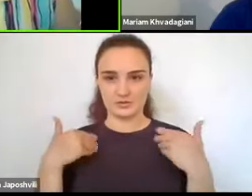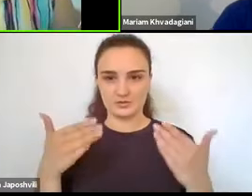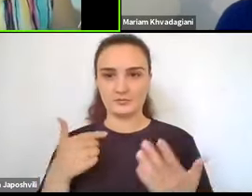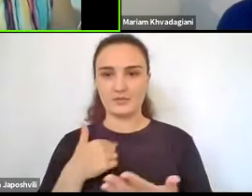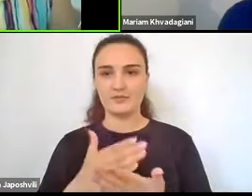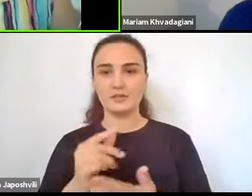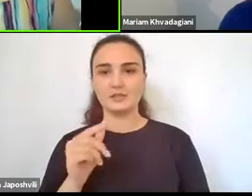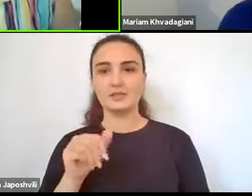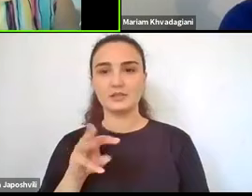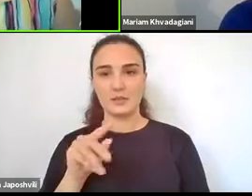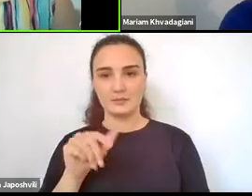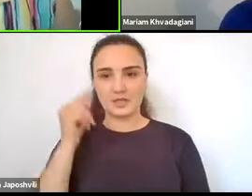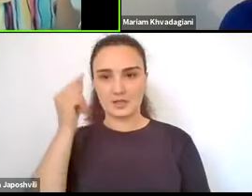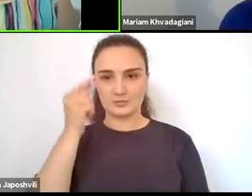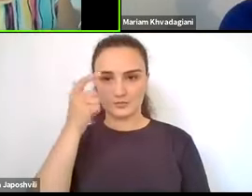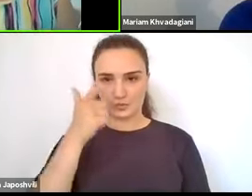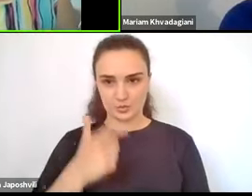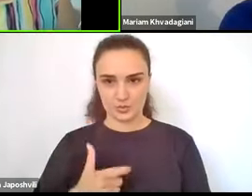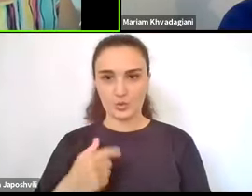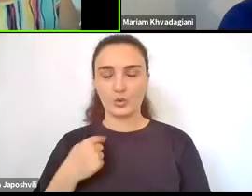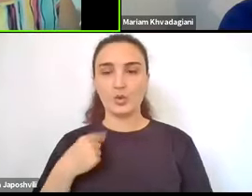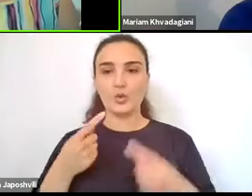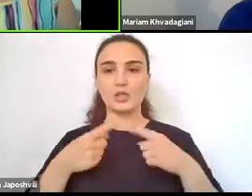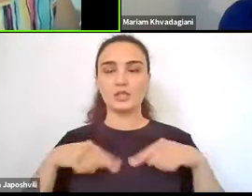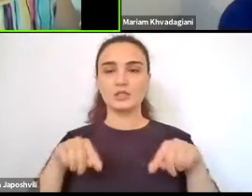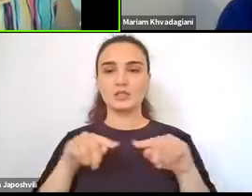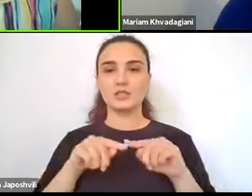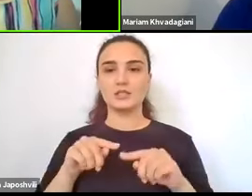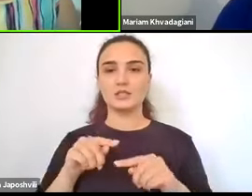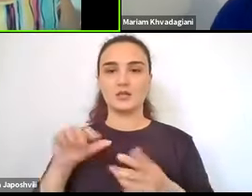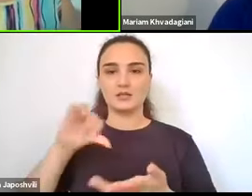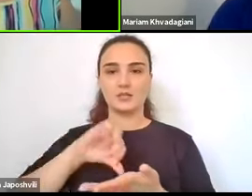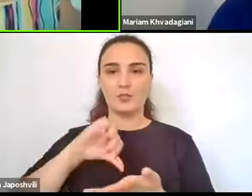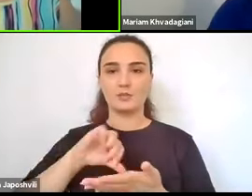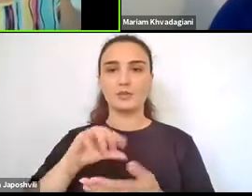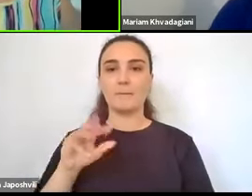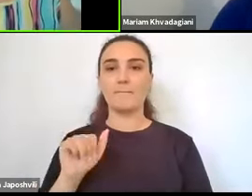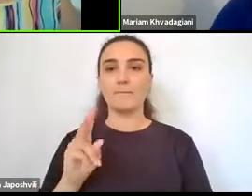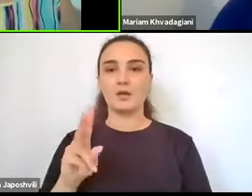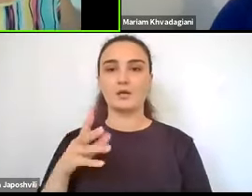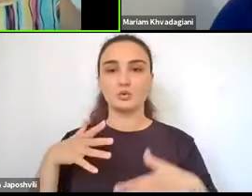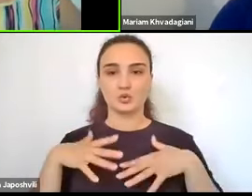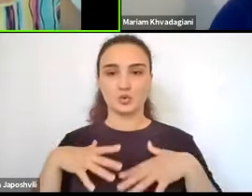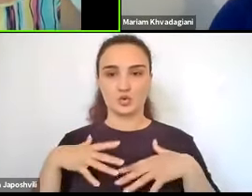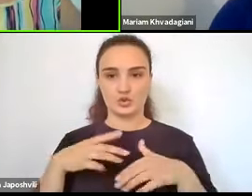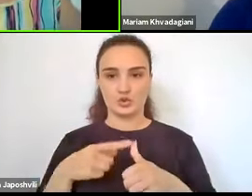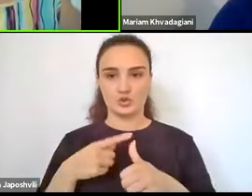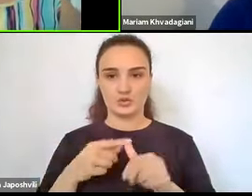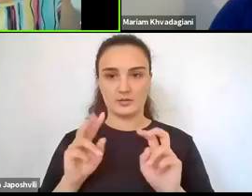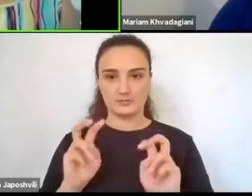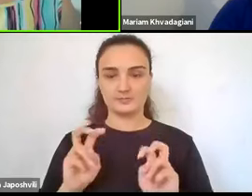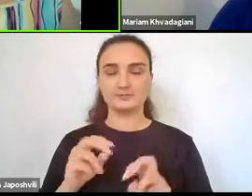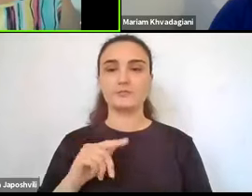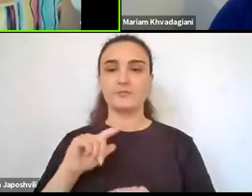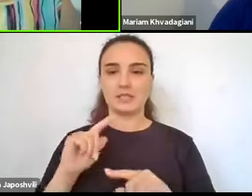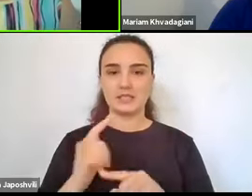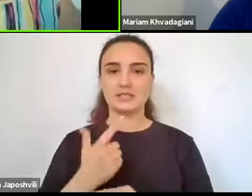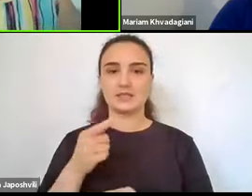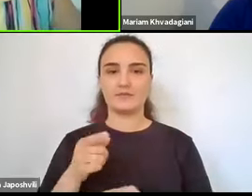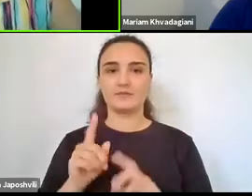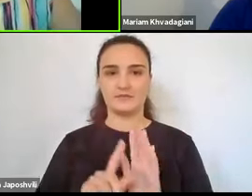თამთა საამიშვილი, ფსიქოლოგი, წარმოადგენ ორგანიზაცია Mac Georgias და ვიწყებთ ჩვენს მორიგ ჩართვას მშობლის